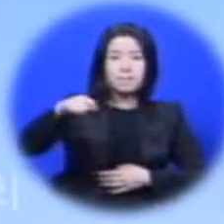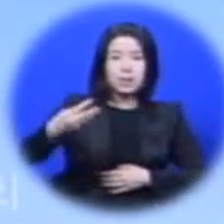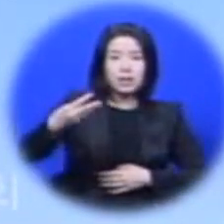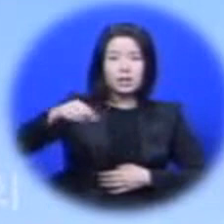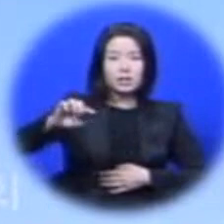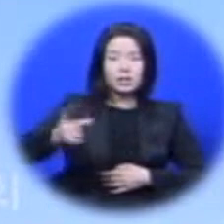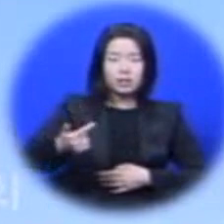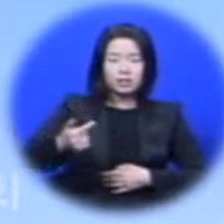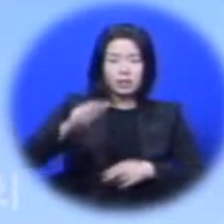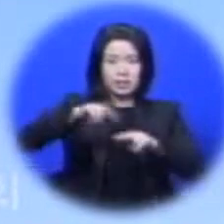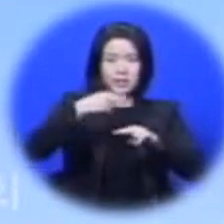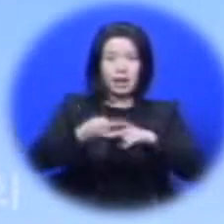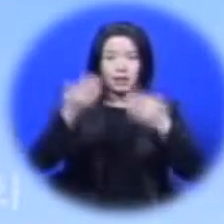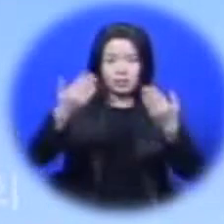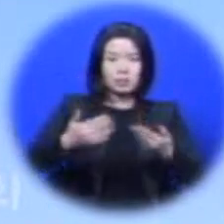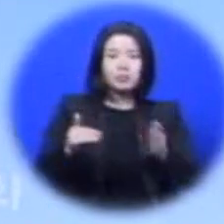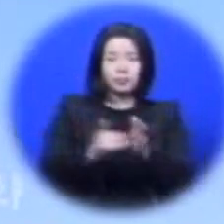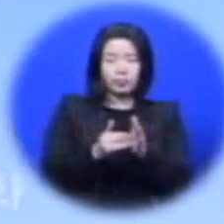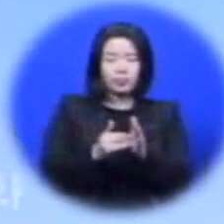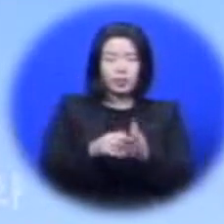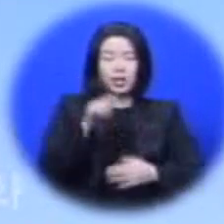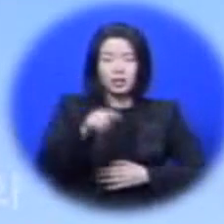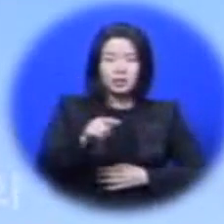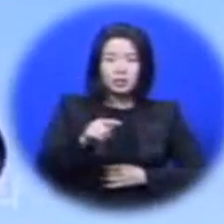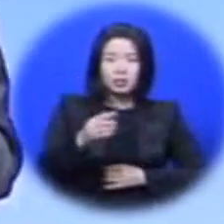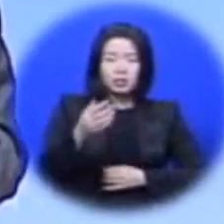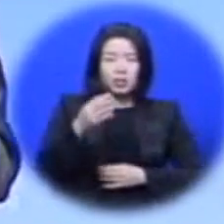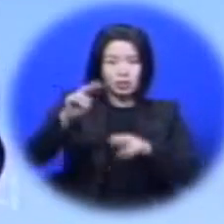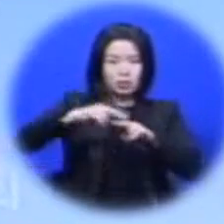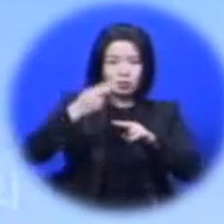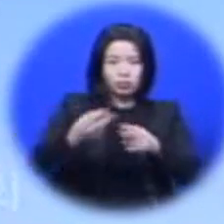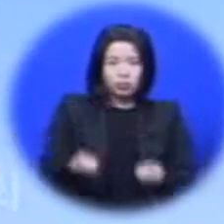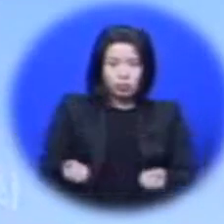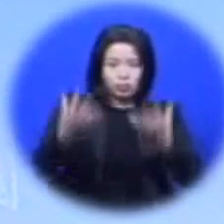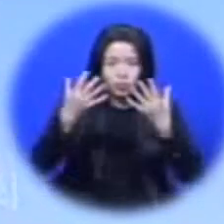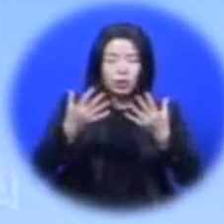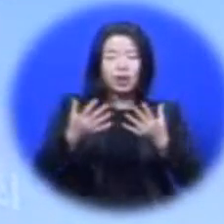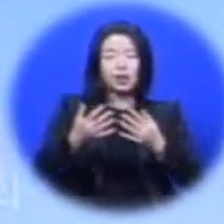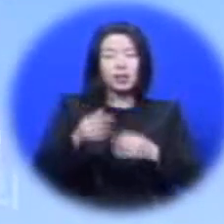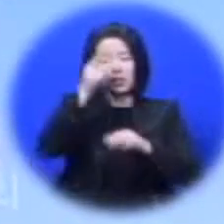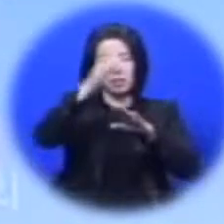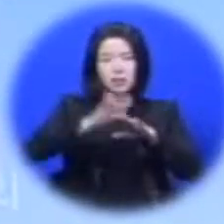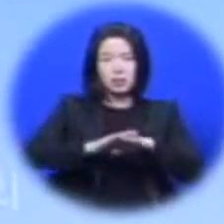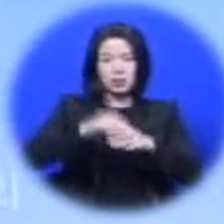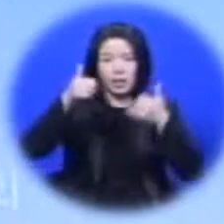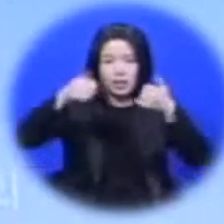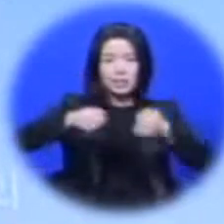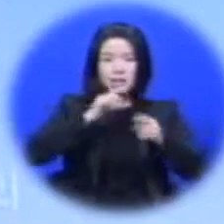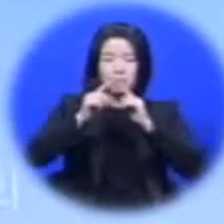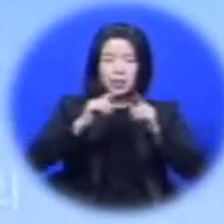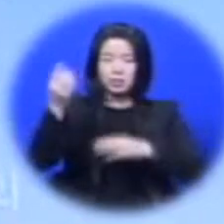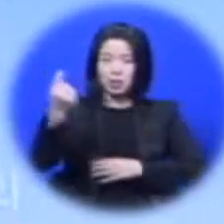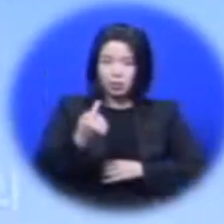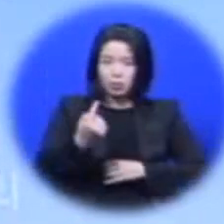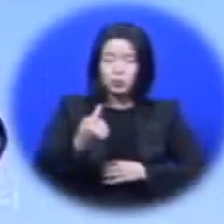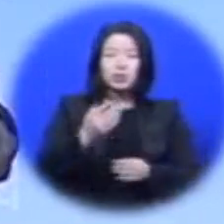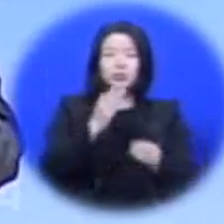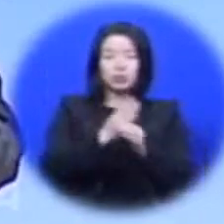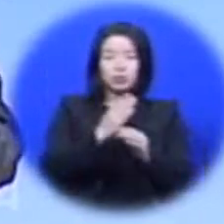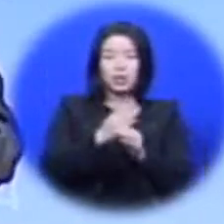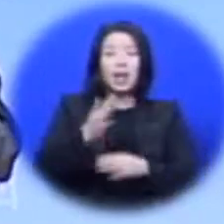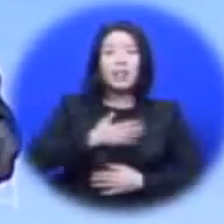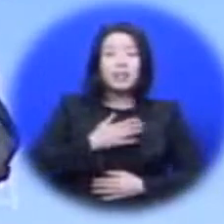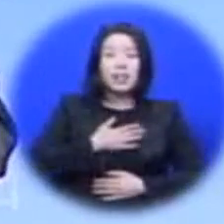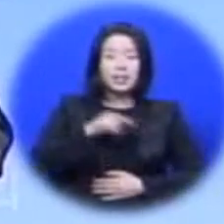받으셨어요. 근데 그 수상 축하 예배 때 인사 말씀하러 나오셨다가